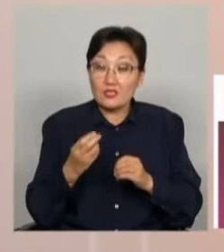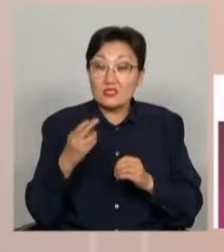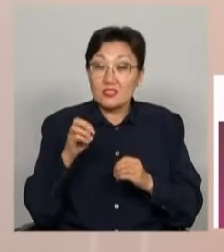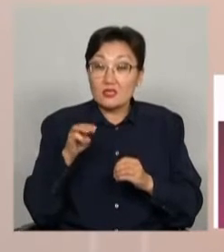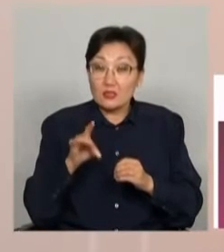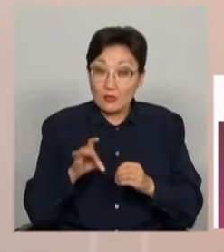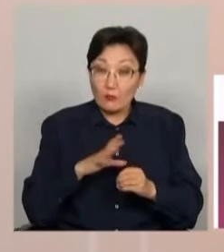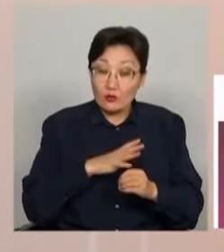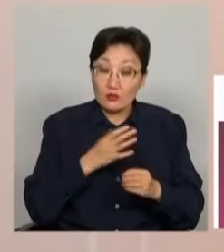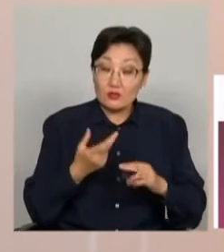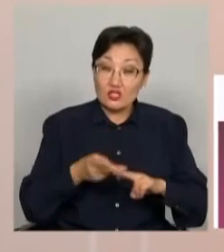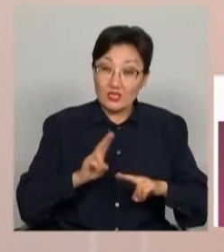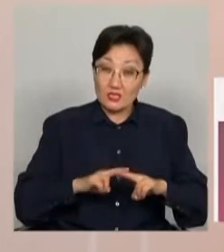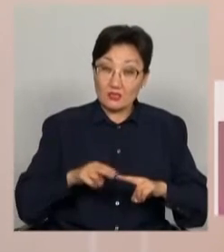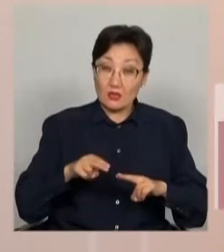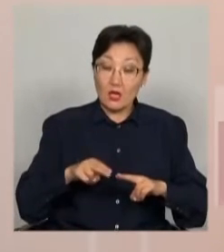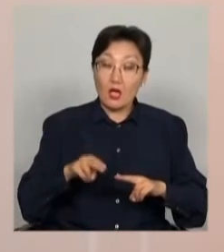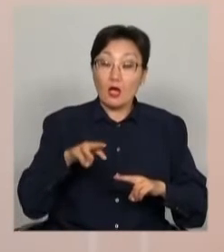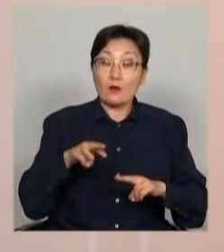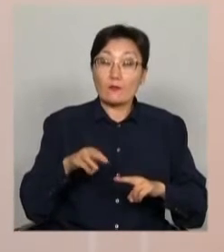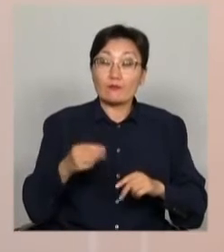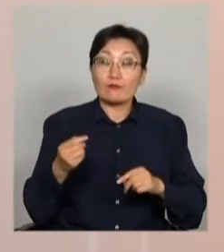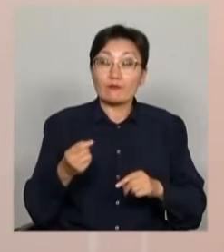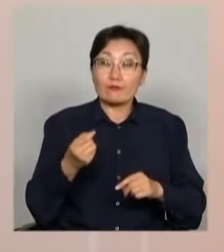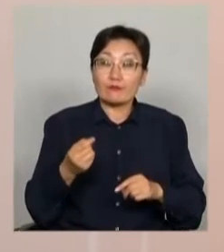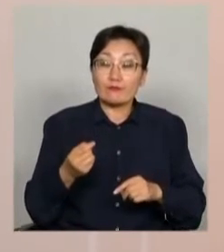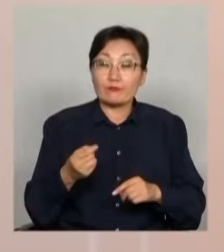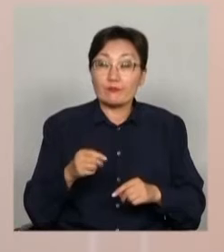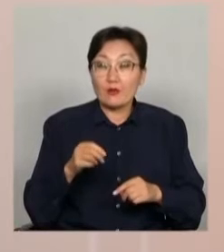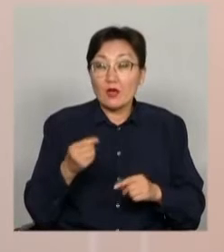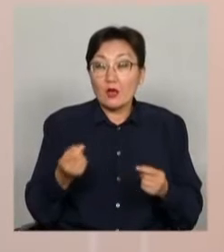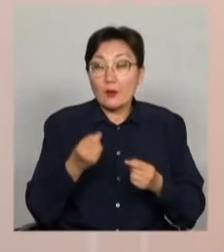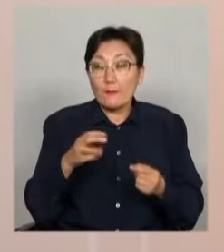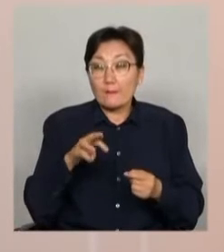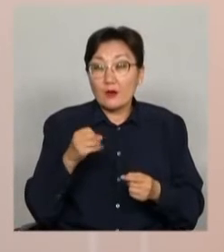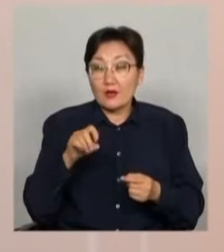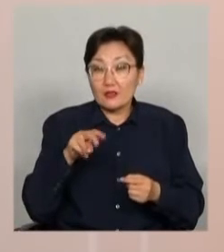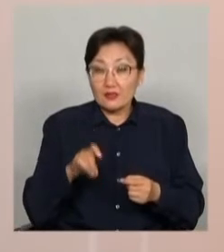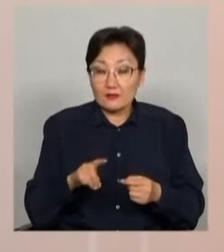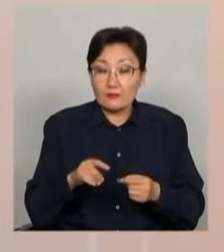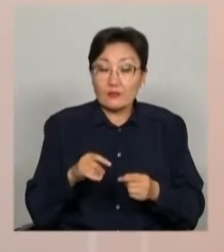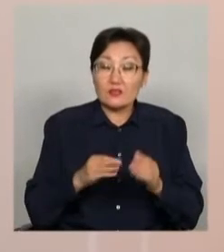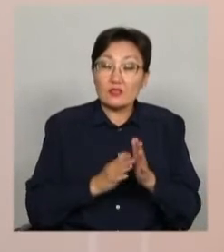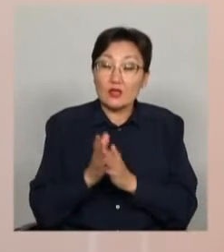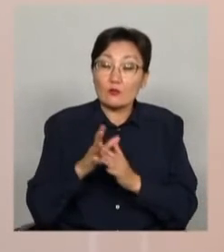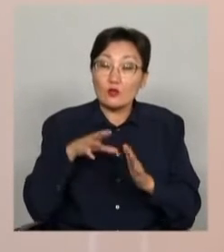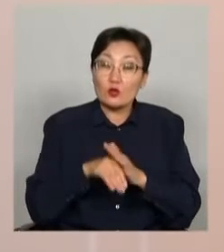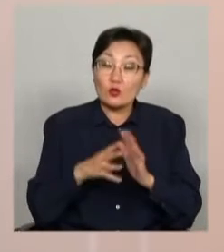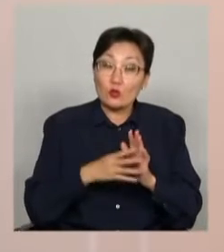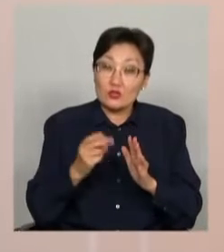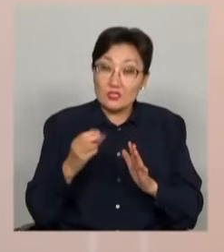арасында болатын. Сонымен қатар майлы дақылдардың жалпы түсімі 9 центрді құрап отыр. Оның ішінде